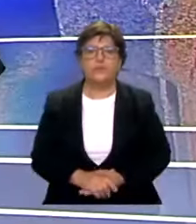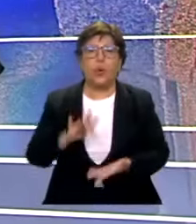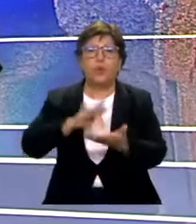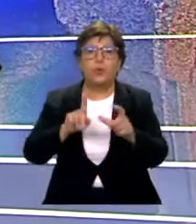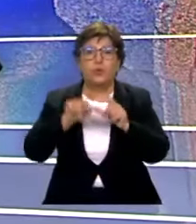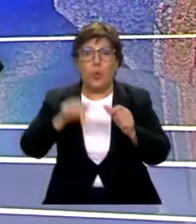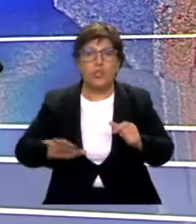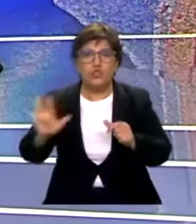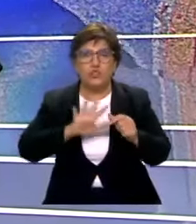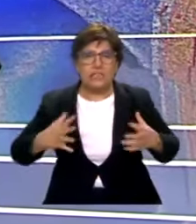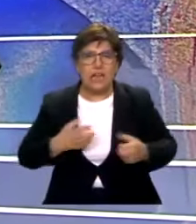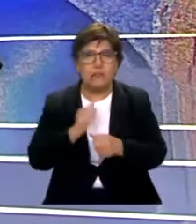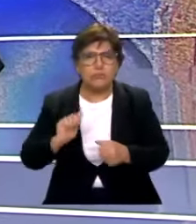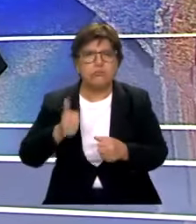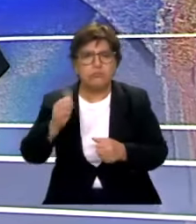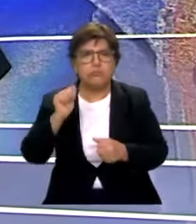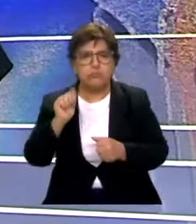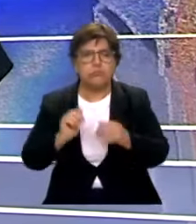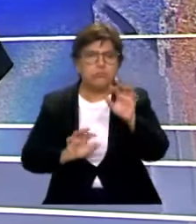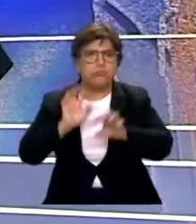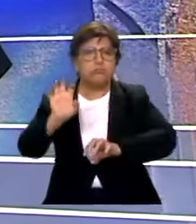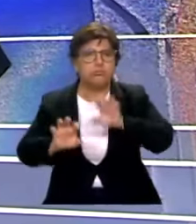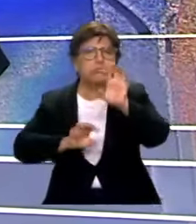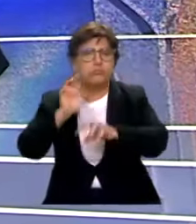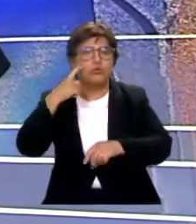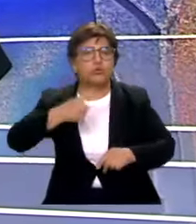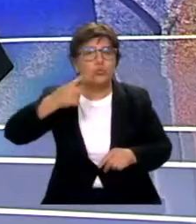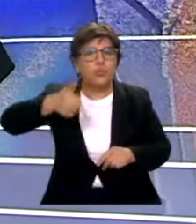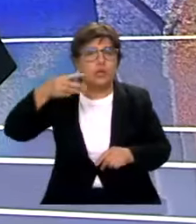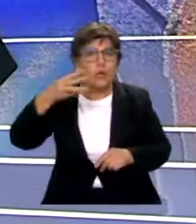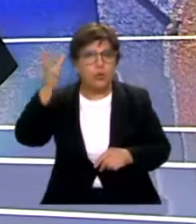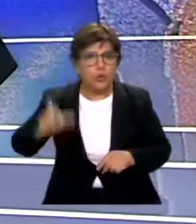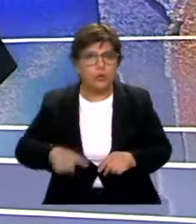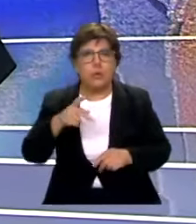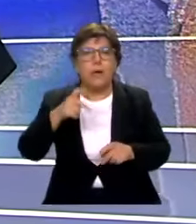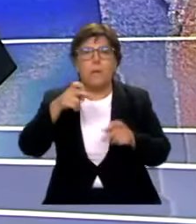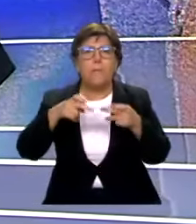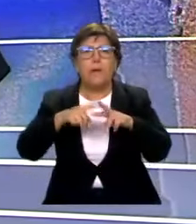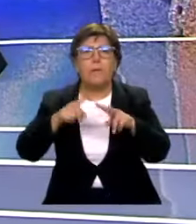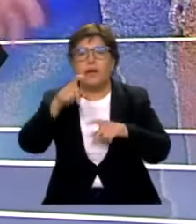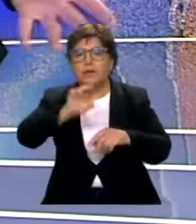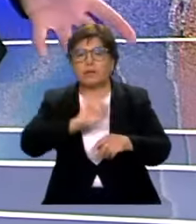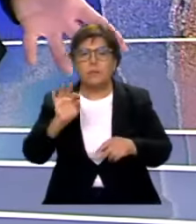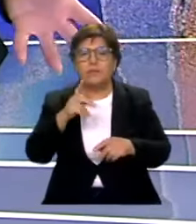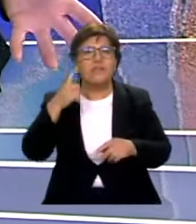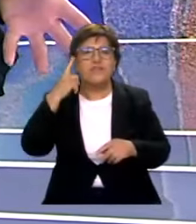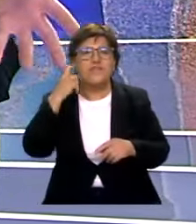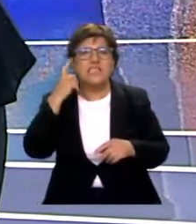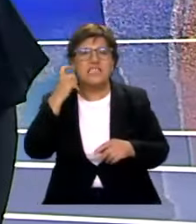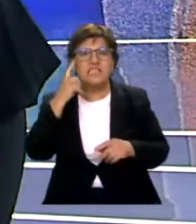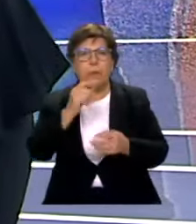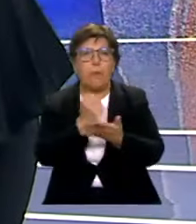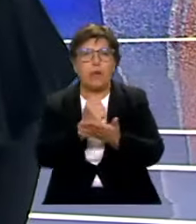Orta Doğu'da gerilim her geçen gün daha da tırmanırken Cumhurbaşkanı Erdoğan Papa François'a kritik bir Filistin mektubu